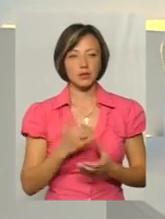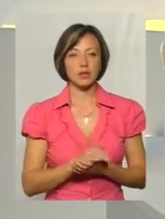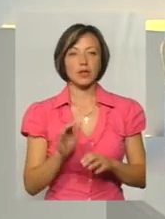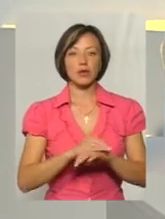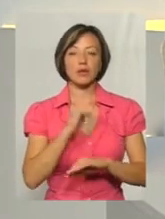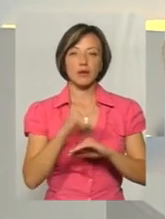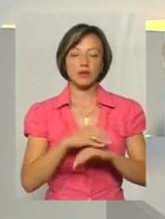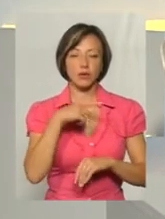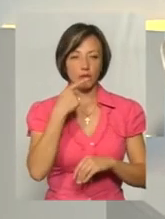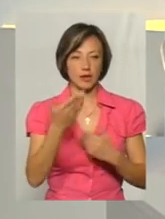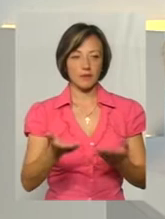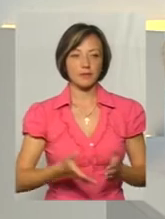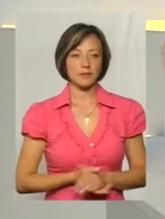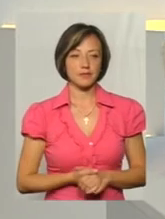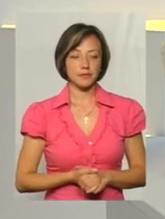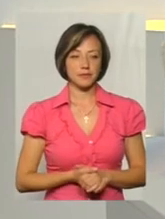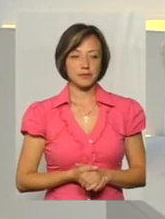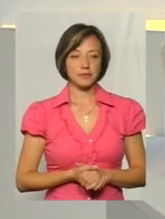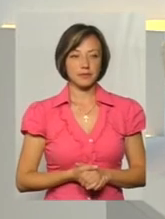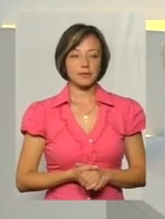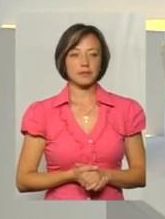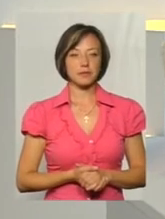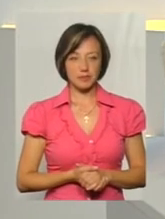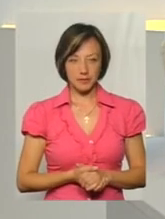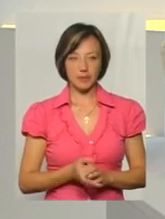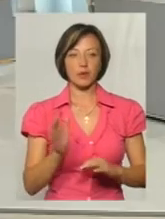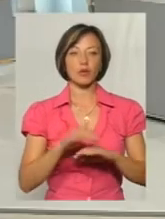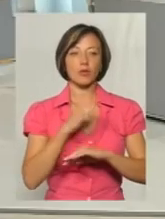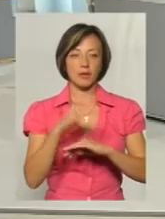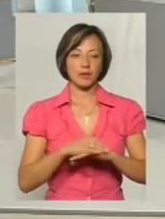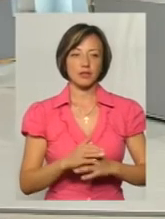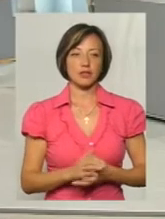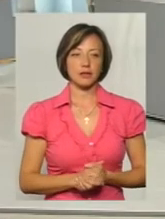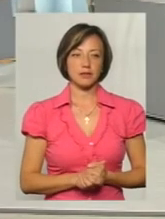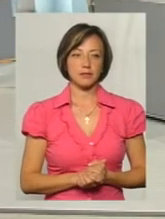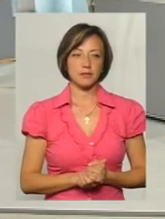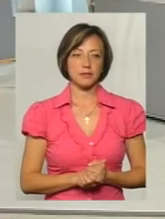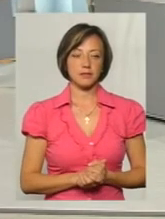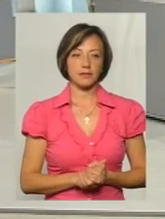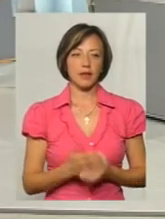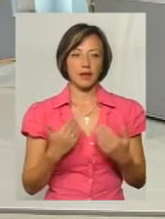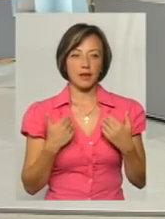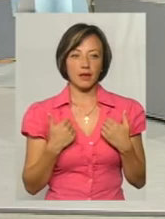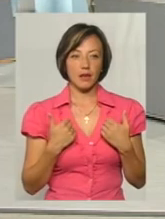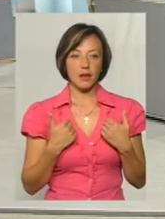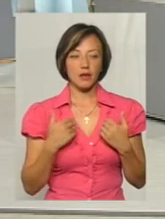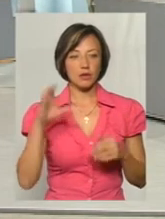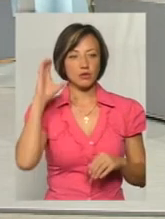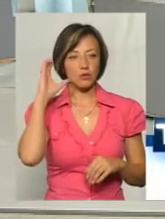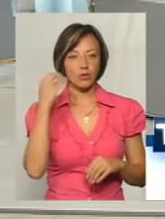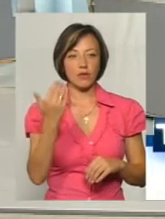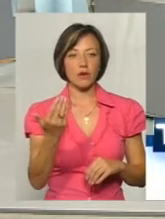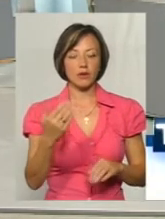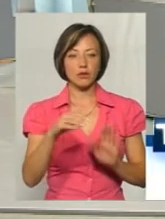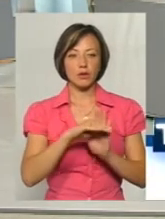Добрий вечір, ви в ефірі, слухаємо вас. Добрий вечір. Добрий вечір. Я слухаю вашу